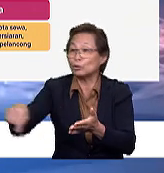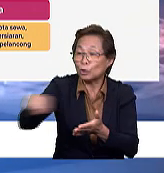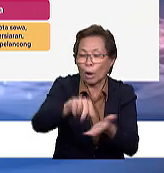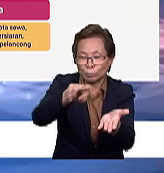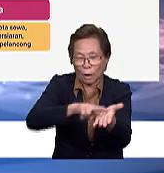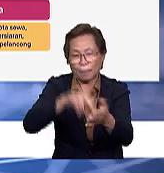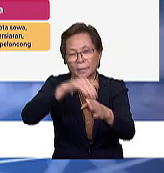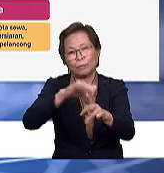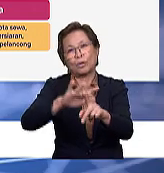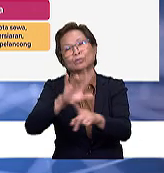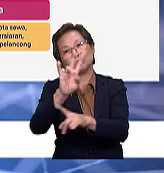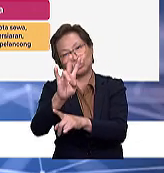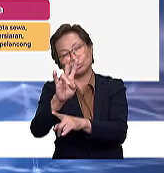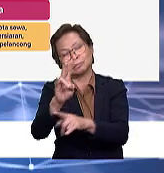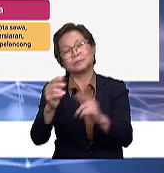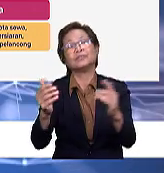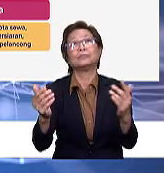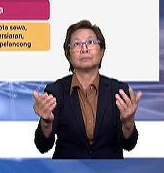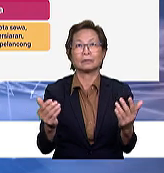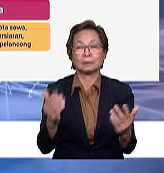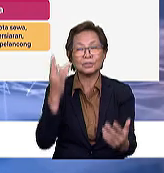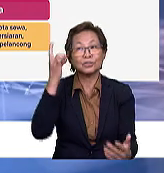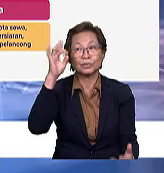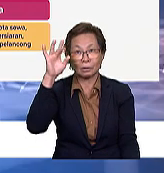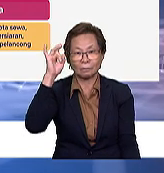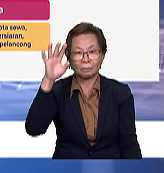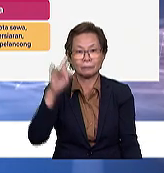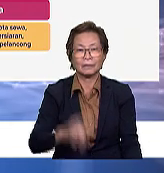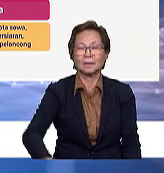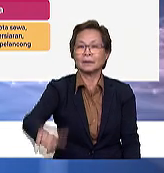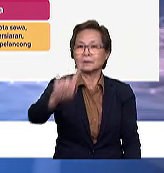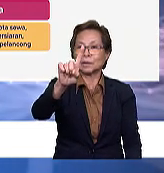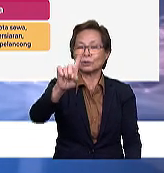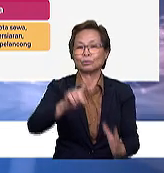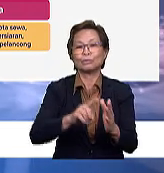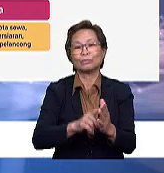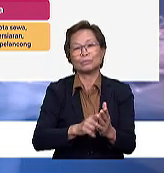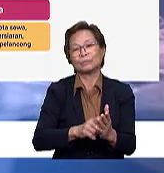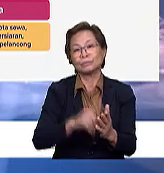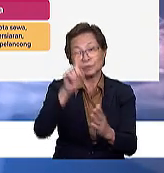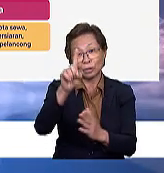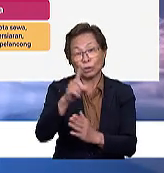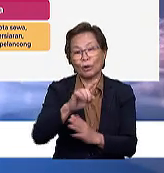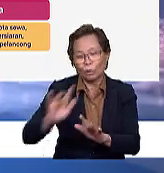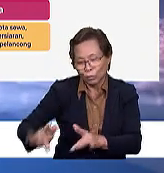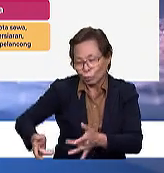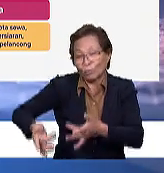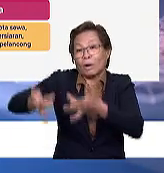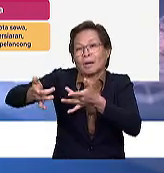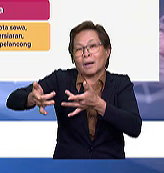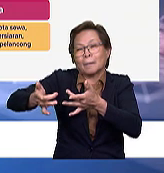68222977 salah Hai Selain itu sebagai salah satu usaha mengurangkan beban